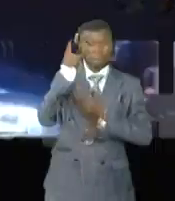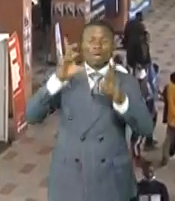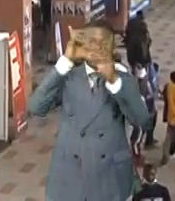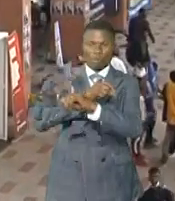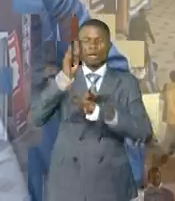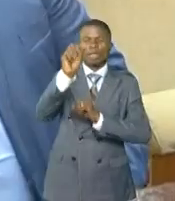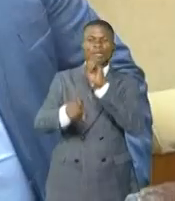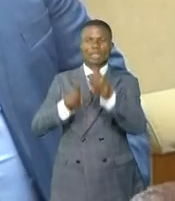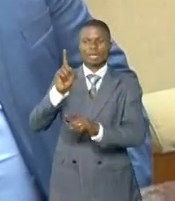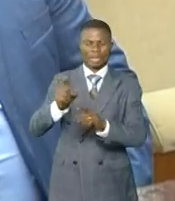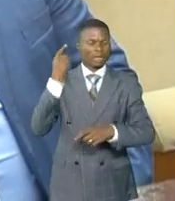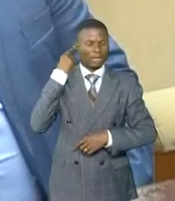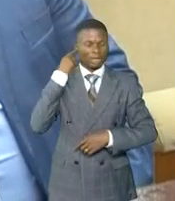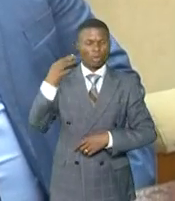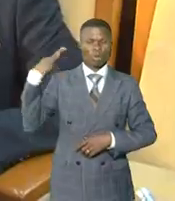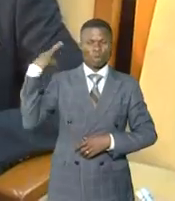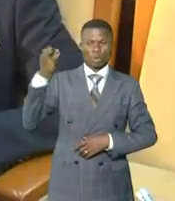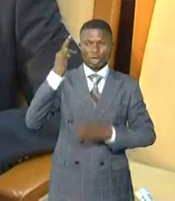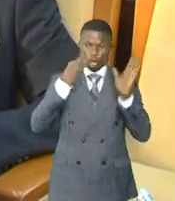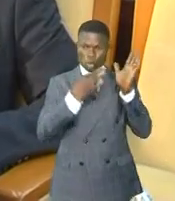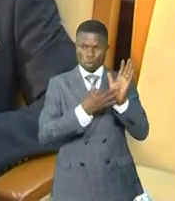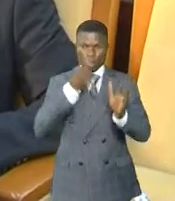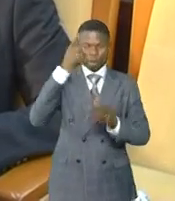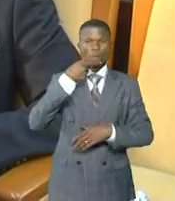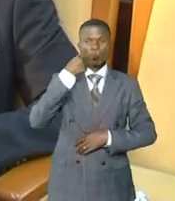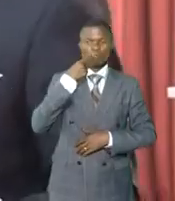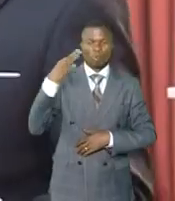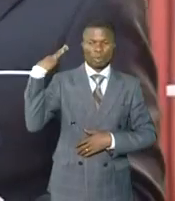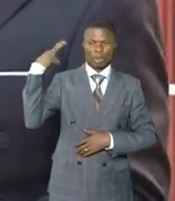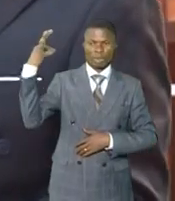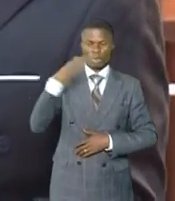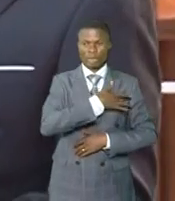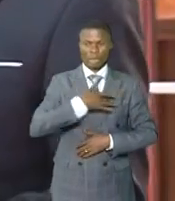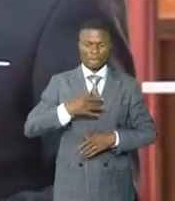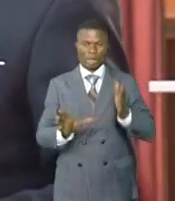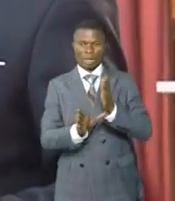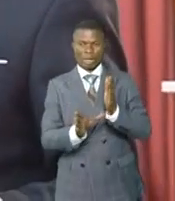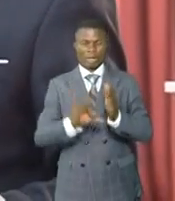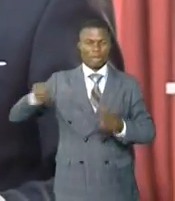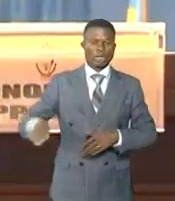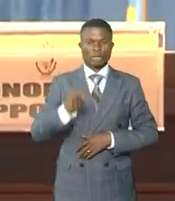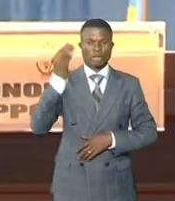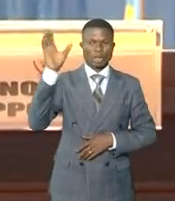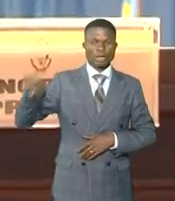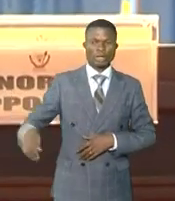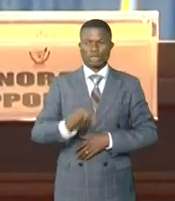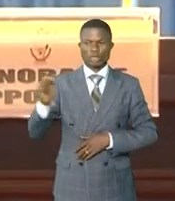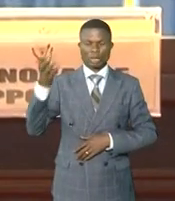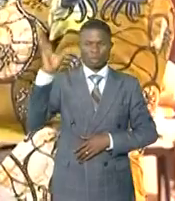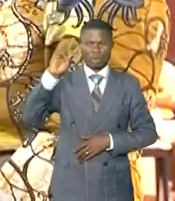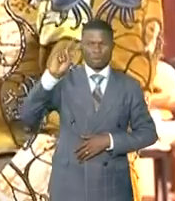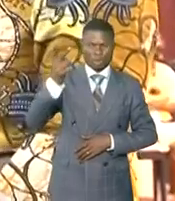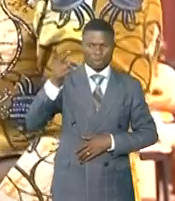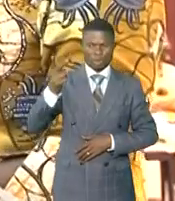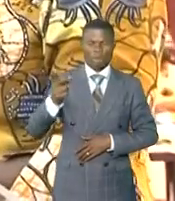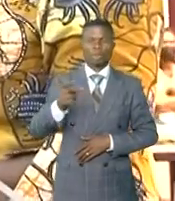il y en avait 8. Le premier à prendre la parole, le candidat questeur adjoint Jean-Pierre Kinoufa. Deuxième, la questeur